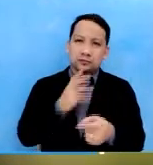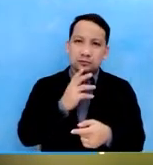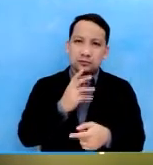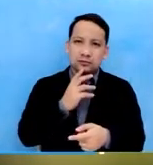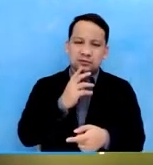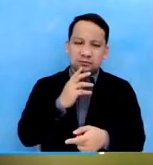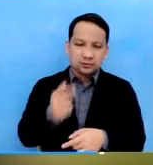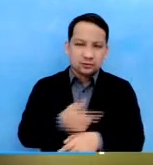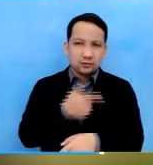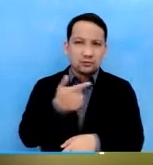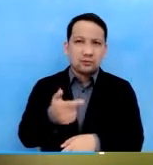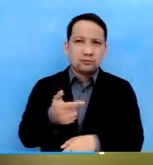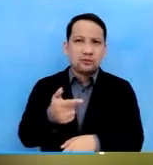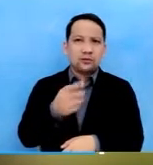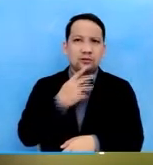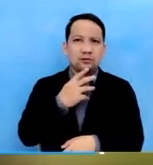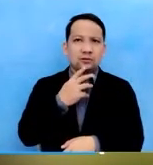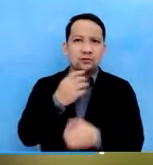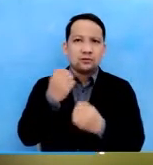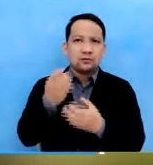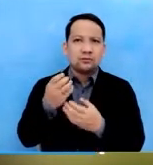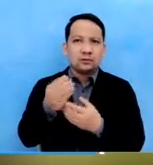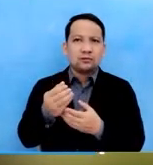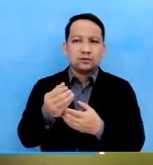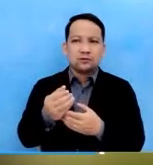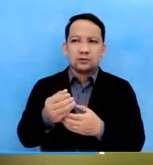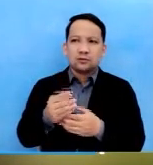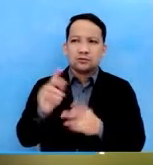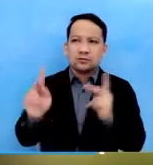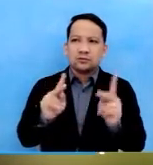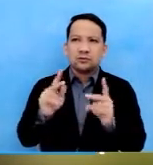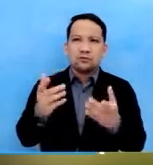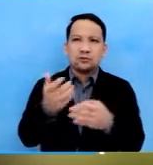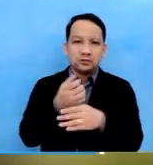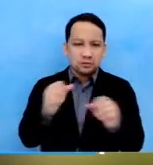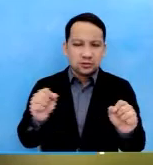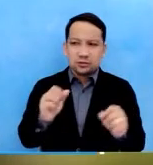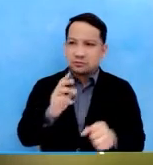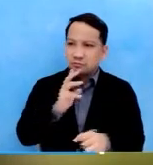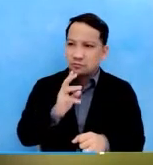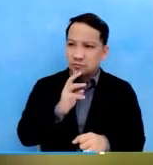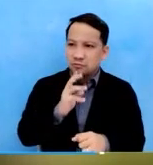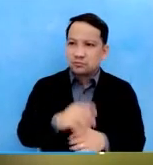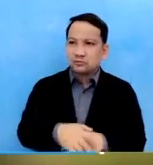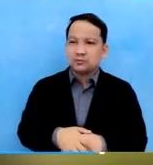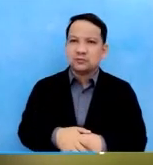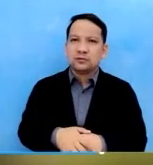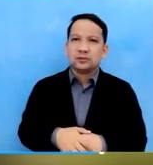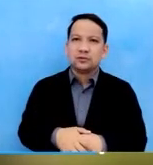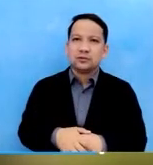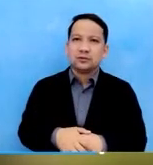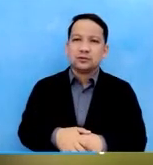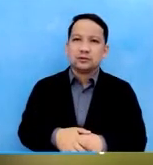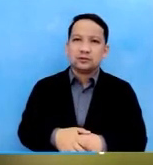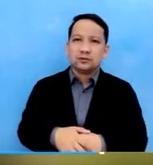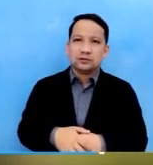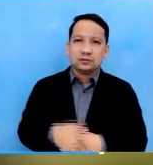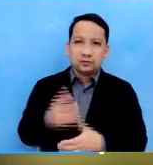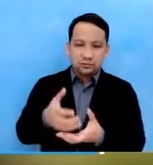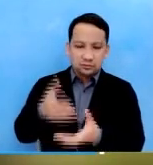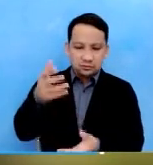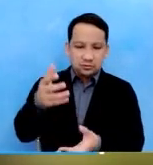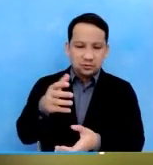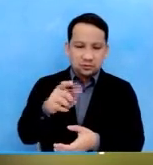doon sa tubig. Maraming tao nang walang tubig. They had no safe water to drink. So, our tankers and our bladders